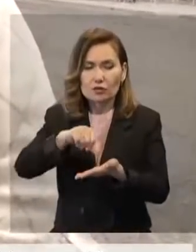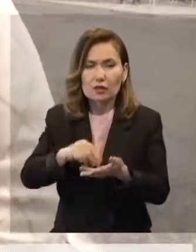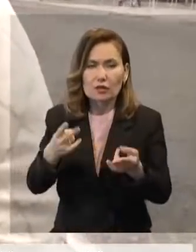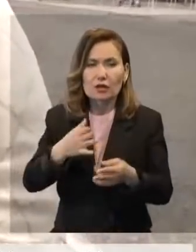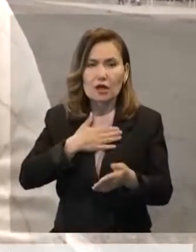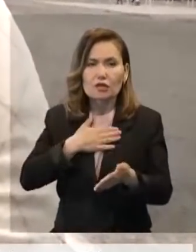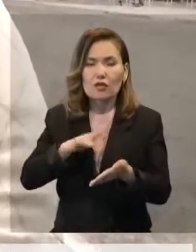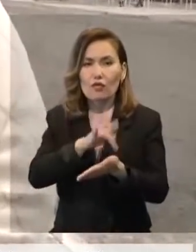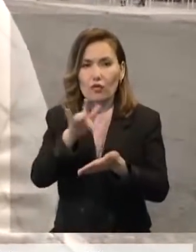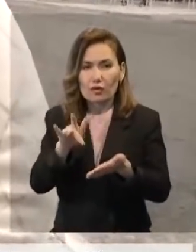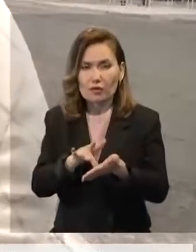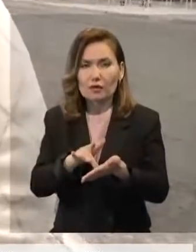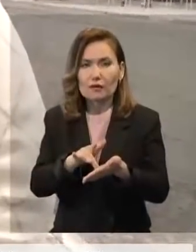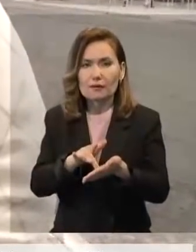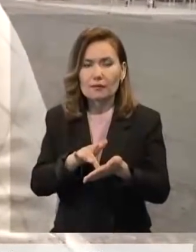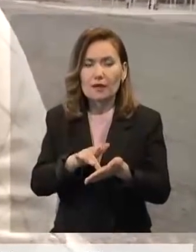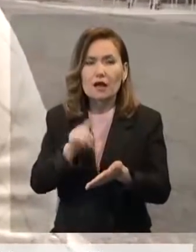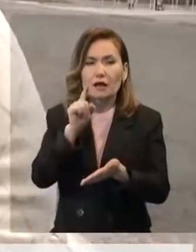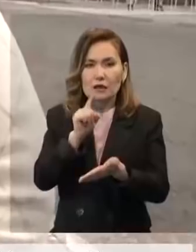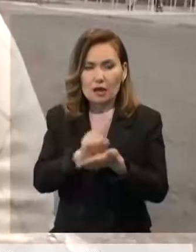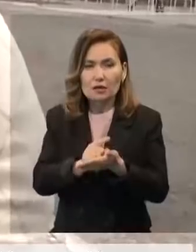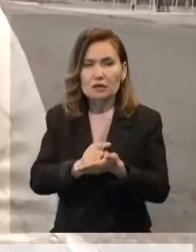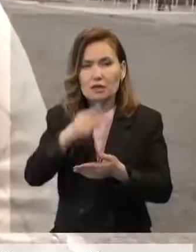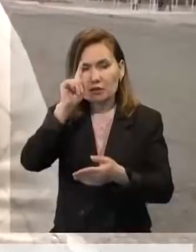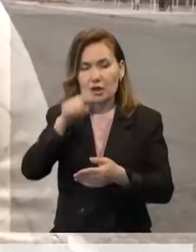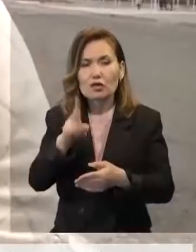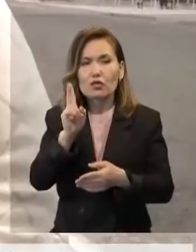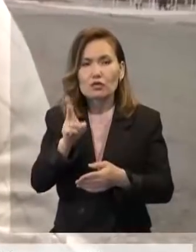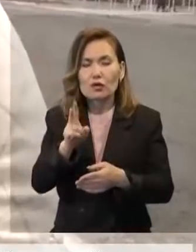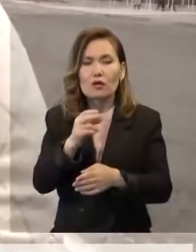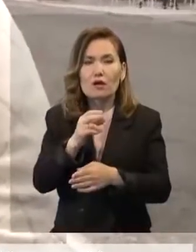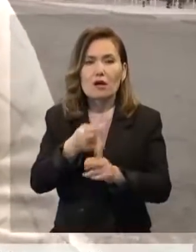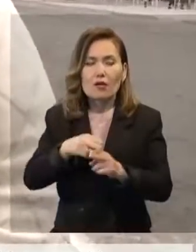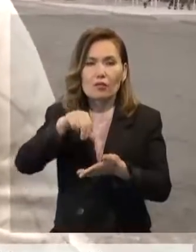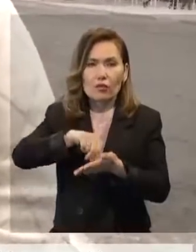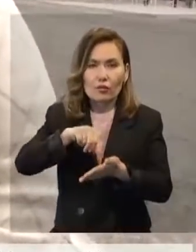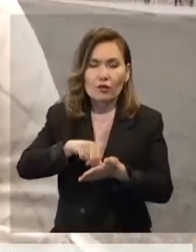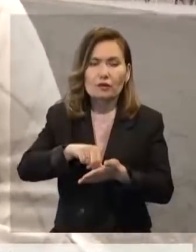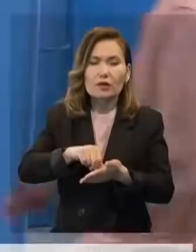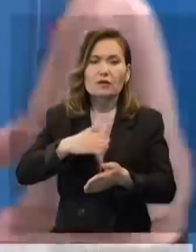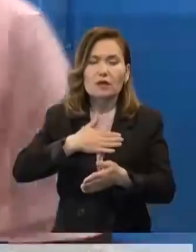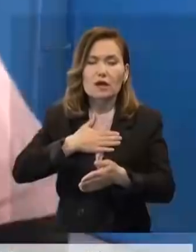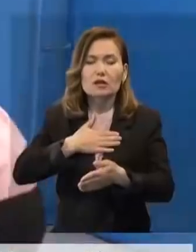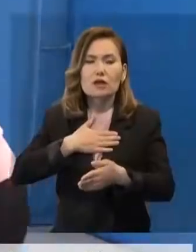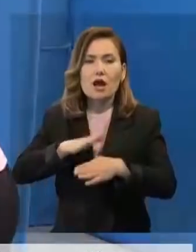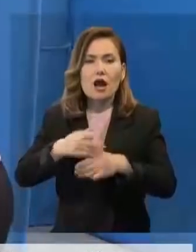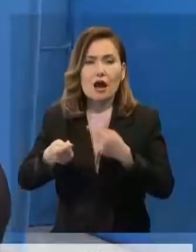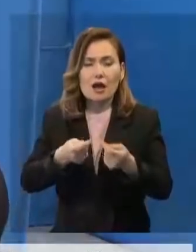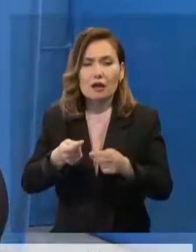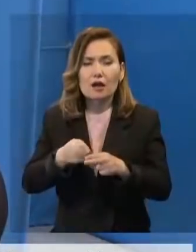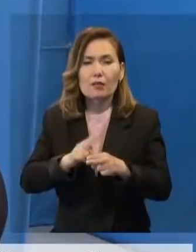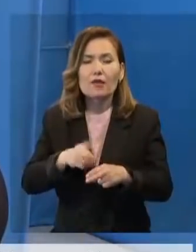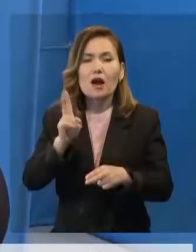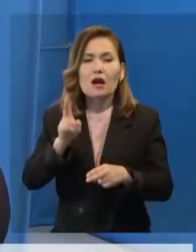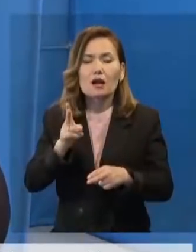наш город. Мы должны, наверное, знать, кто будет наш Аким. Ал қала тұрғындары кімге